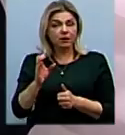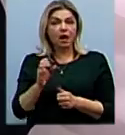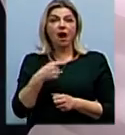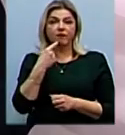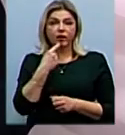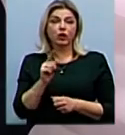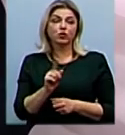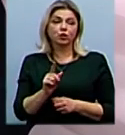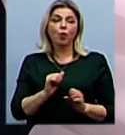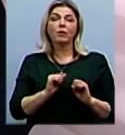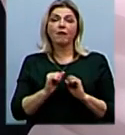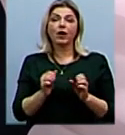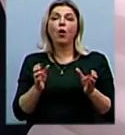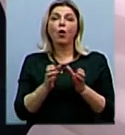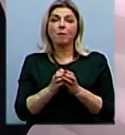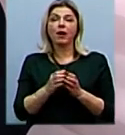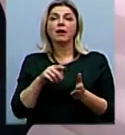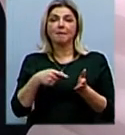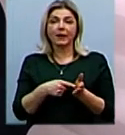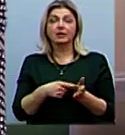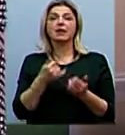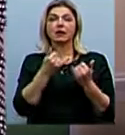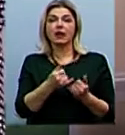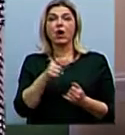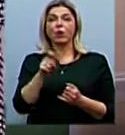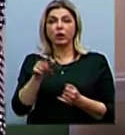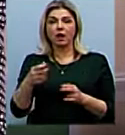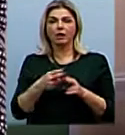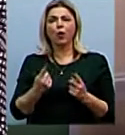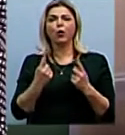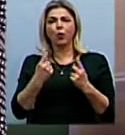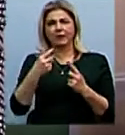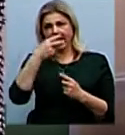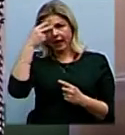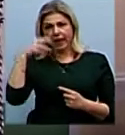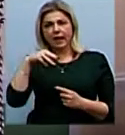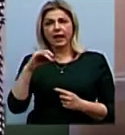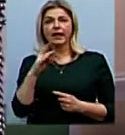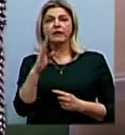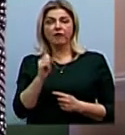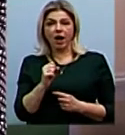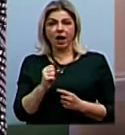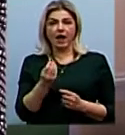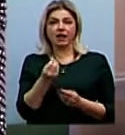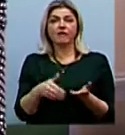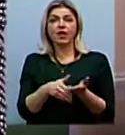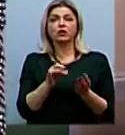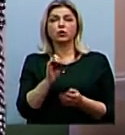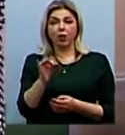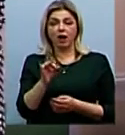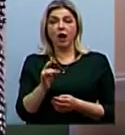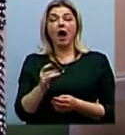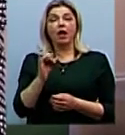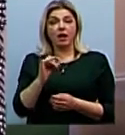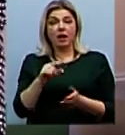что управляющая компания «Место для людей» – это крупный литовский инвестор. На самом деле, еще до того, как «Место для